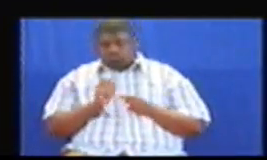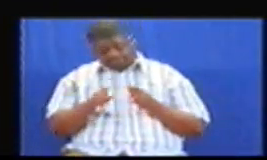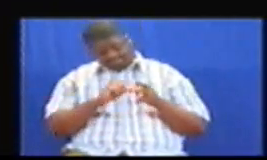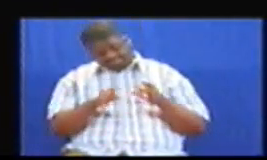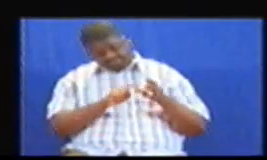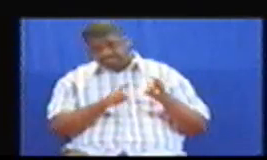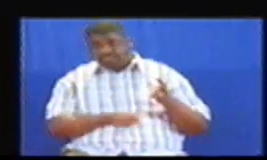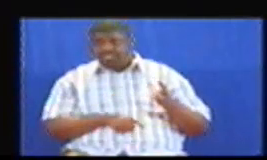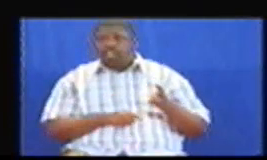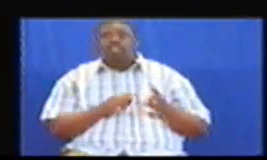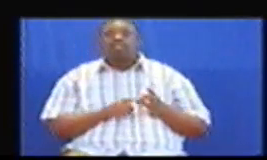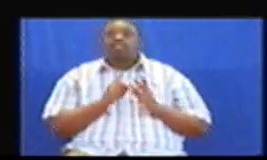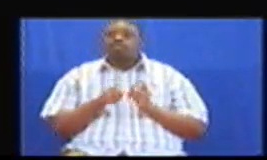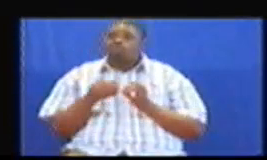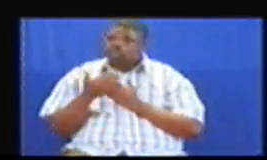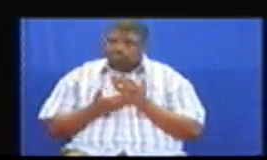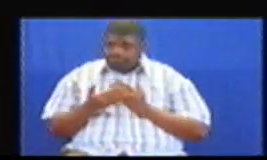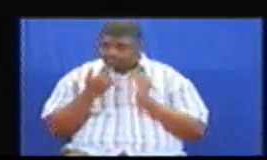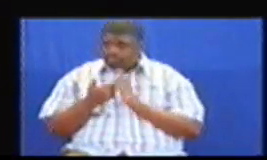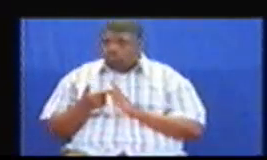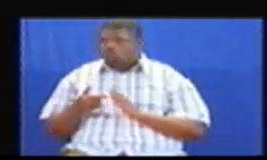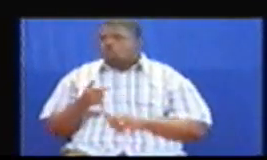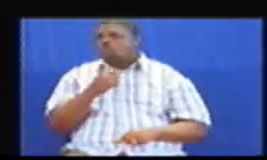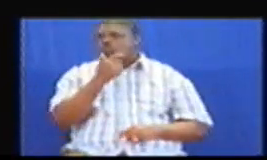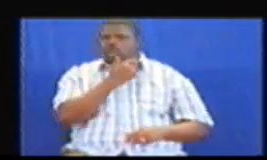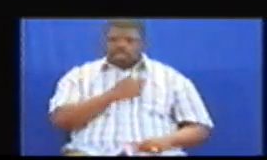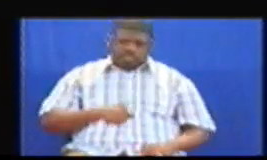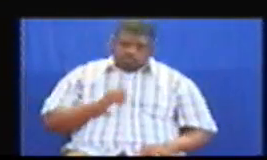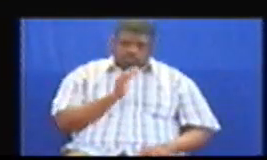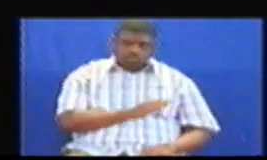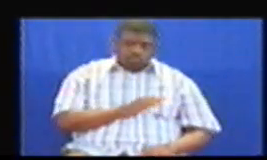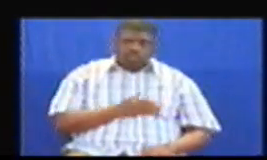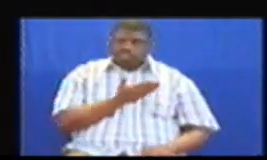term limit ya marais wao na kuna nchi ambazo hazina term limit.